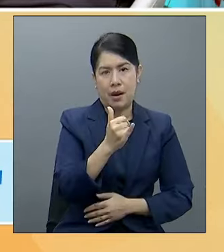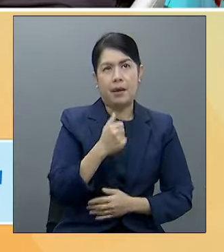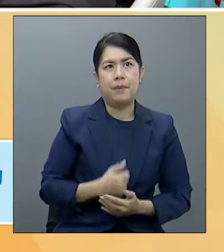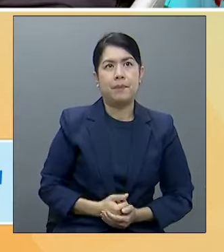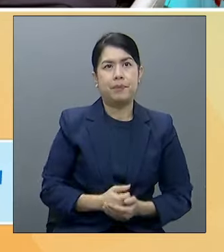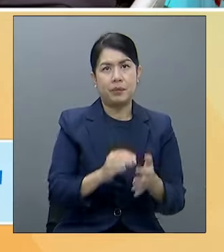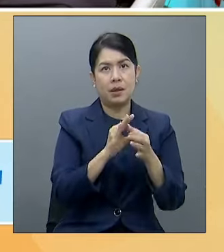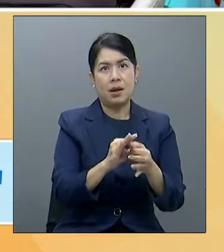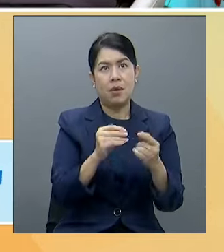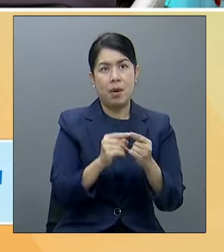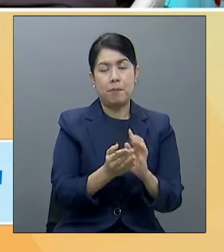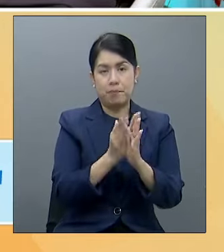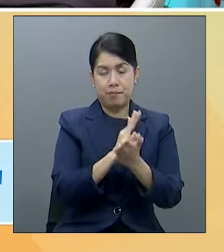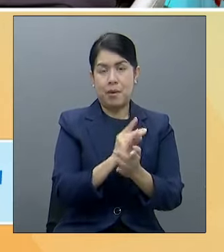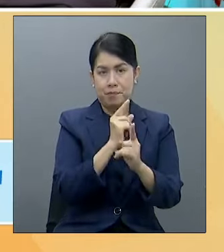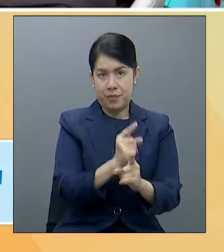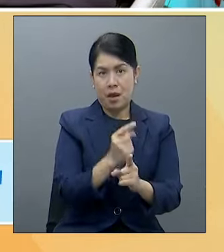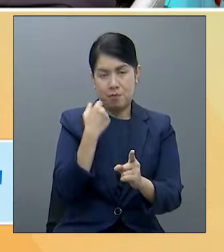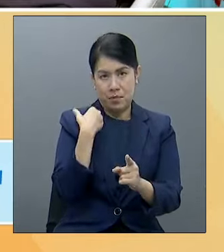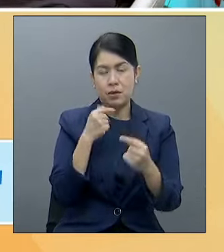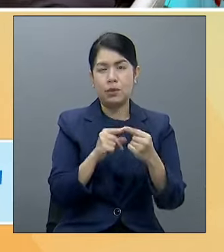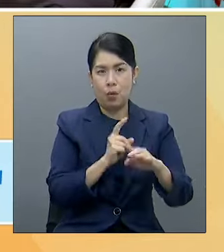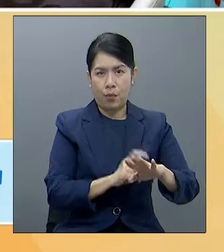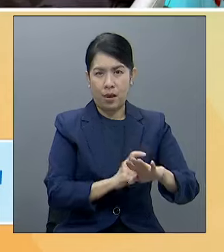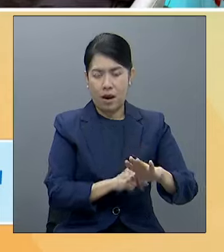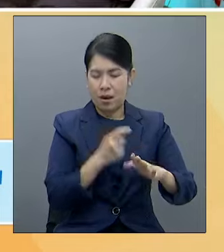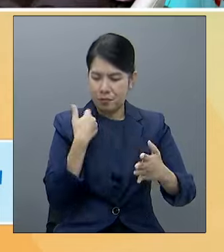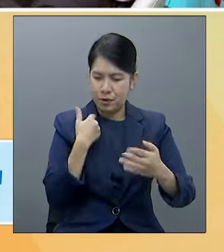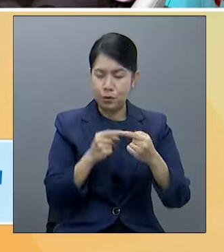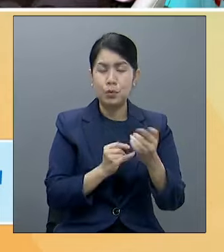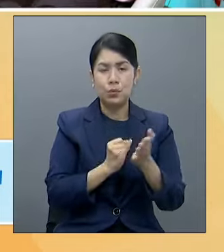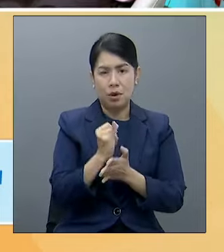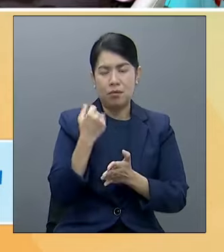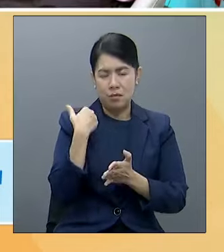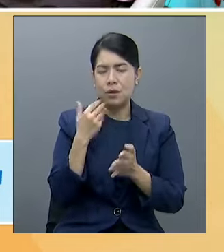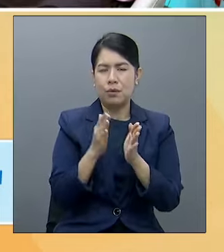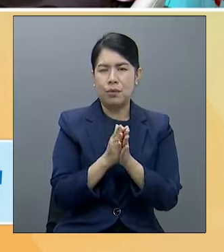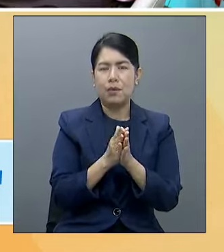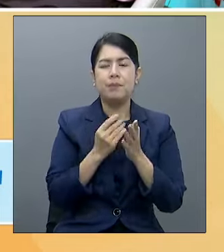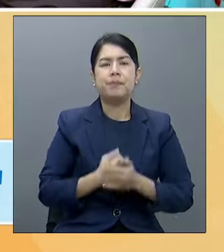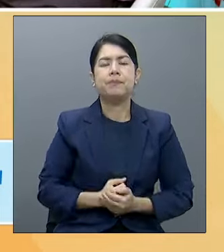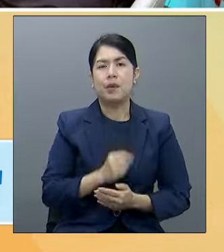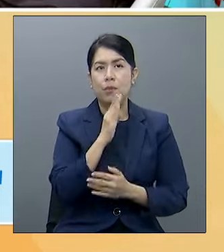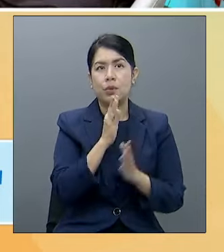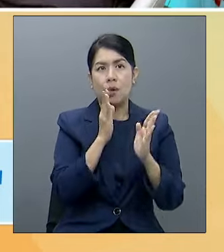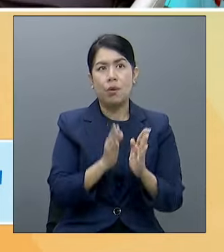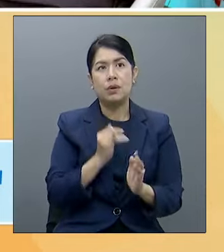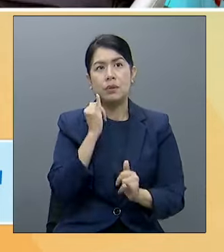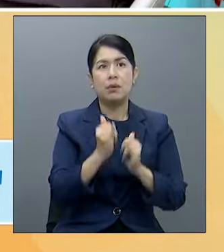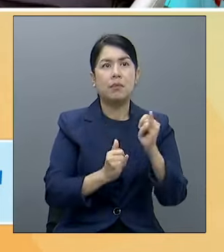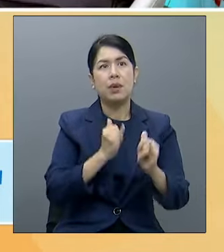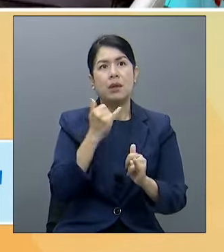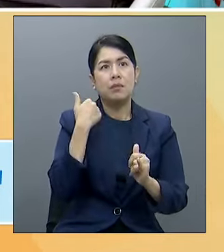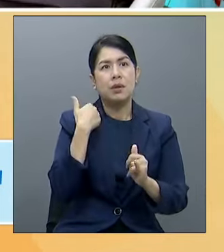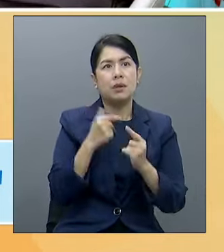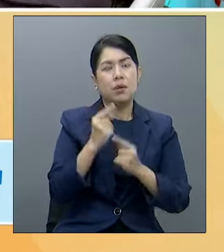ต้องขึ้นกับแบบเขาเรียกว่าถูกที่ถูกเวลามากๆและมันอยู่กับผู้เข้าร่วมจริงๆเพราะผู้เข้าร่วมจะรังสรร ค ์เ